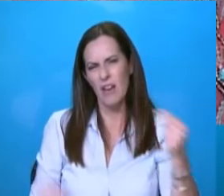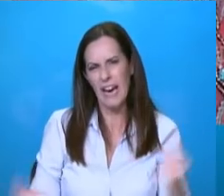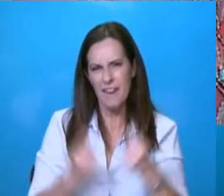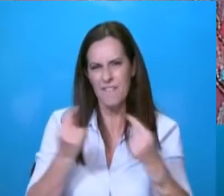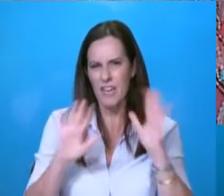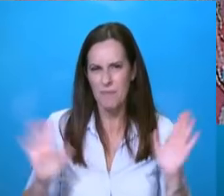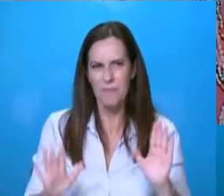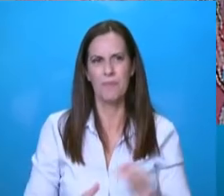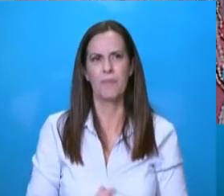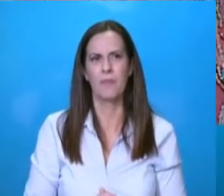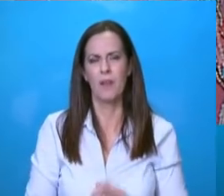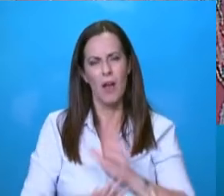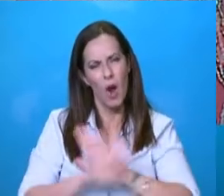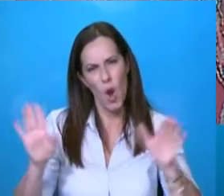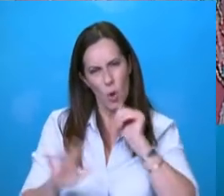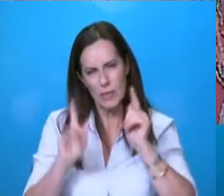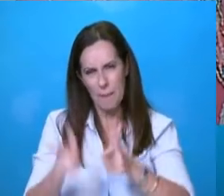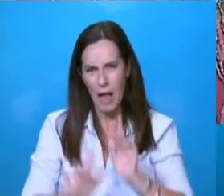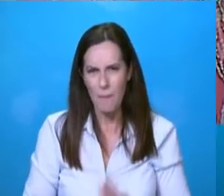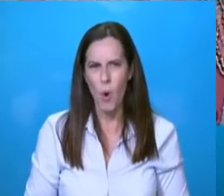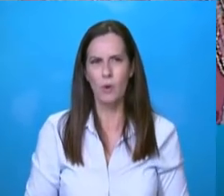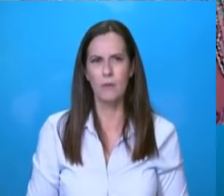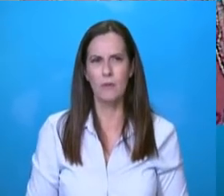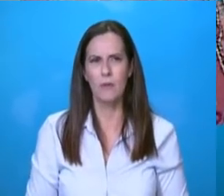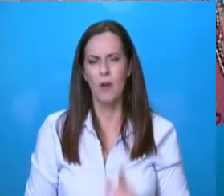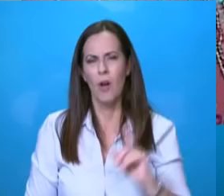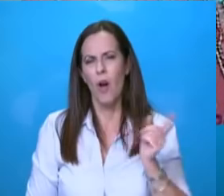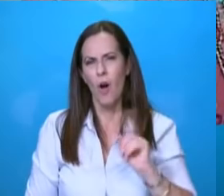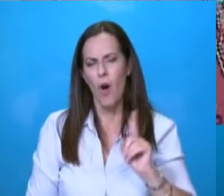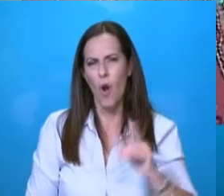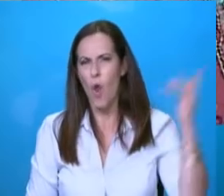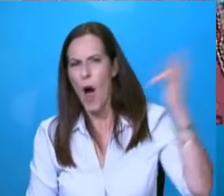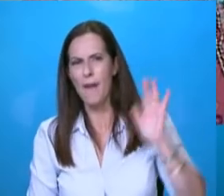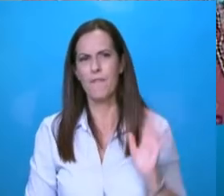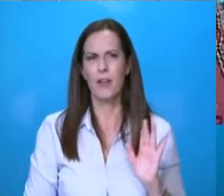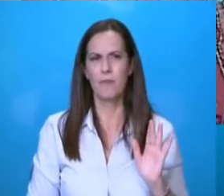יהיה רבים, לא נלחמות. לא אוהבים עלינו,